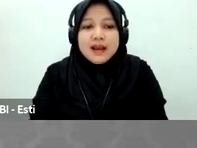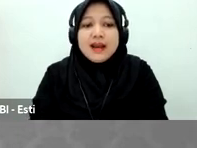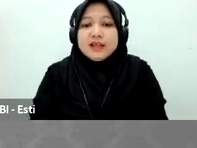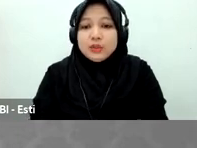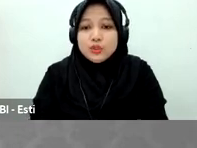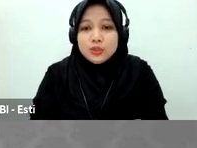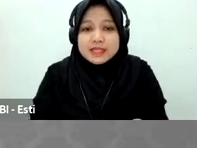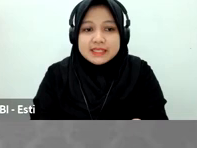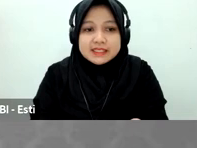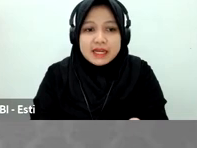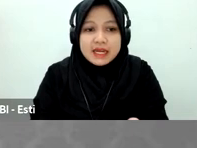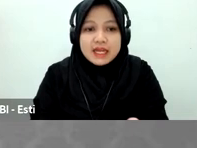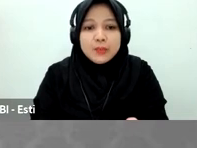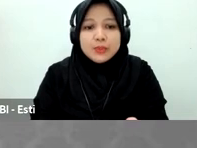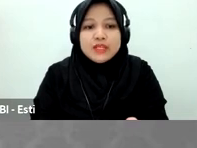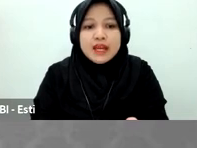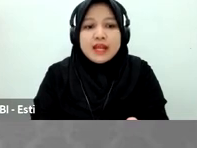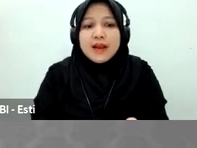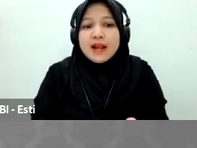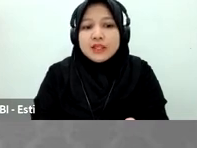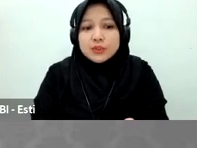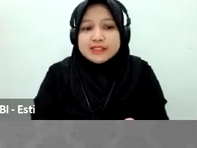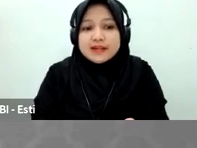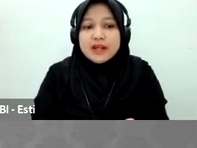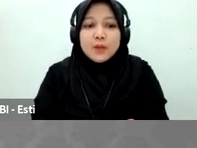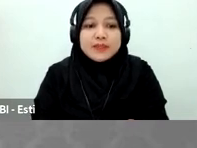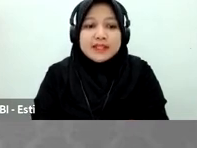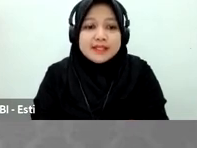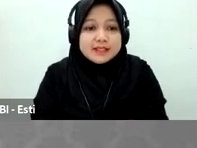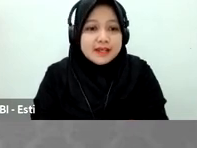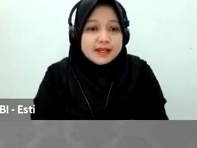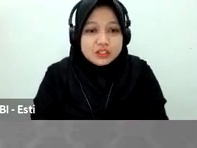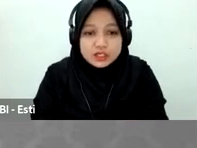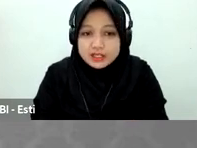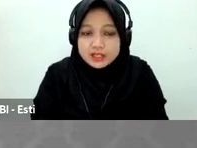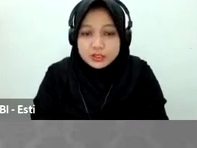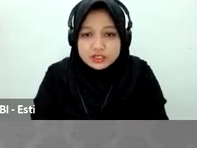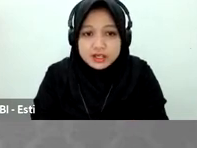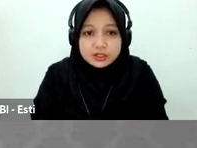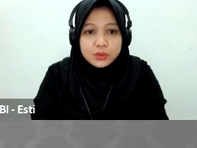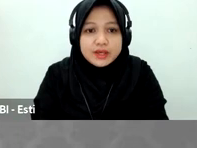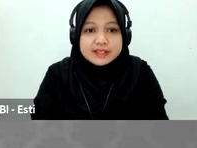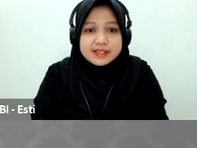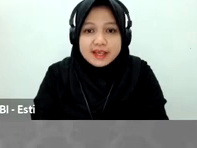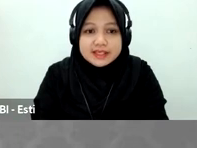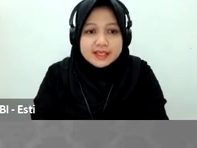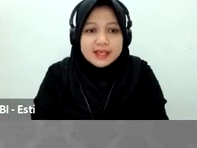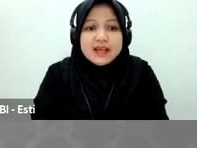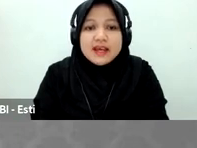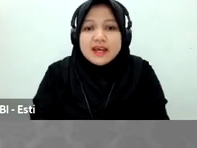Apakah itu juru bahasa isyarat kemudian Apakah itu standar kompetensi kerja Nasional Indonesia atau